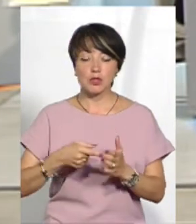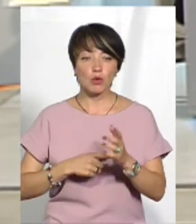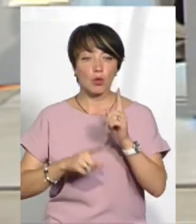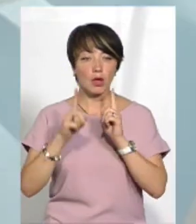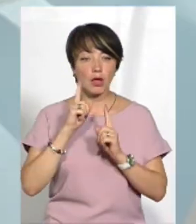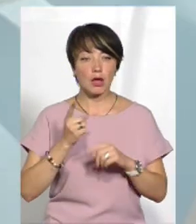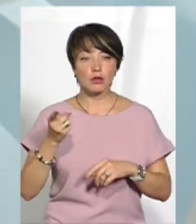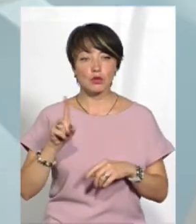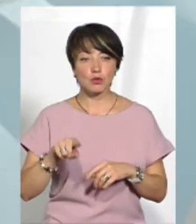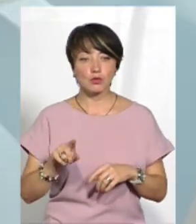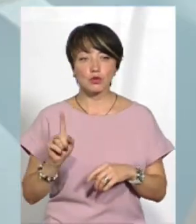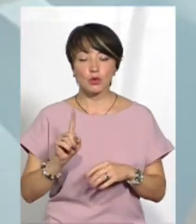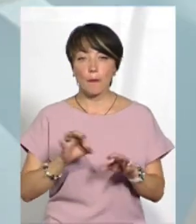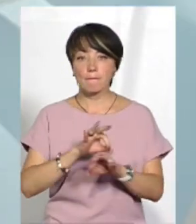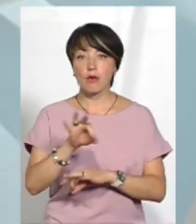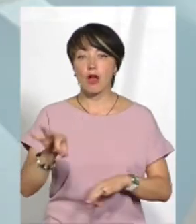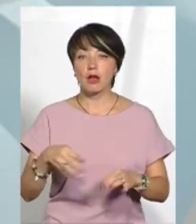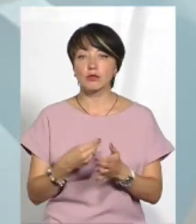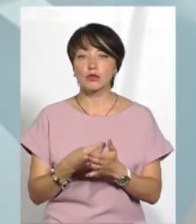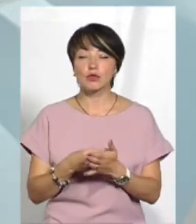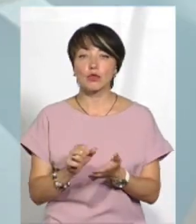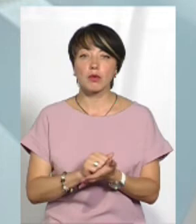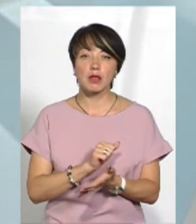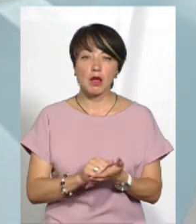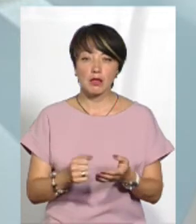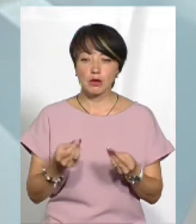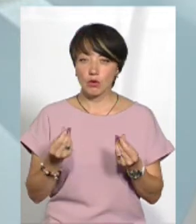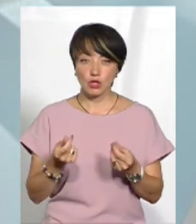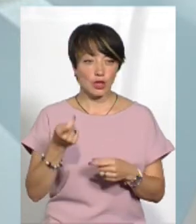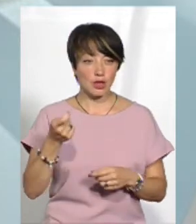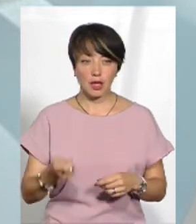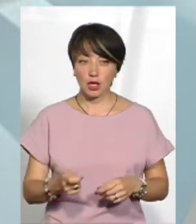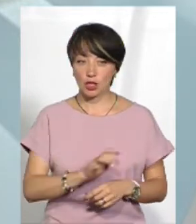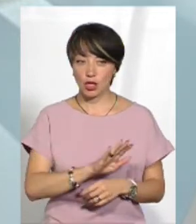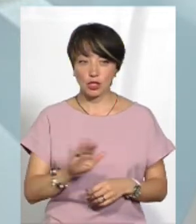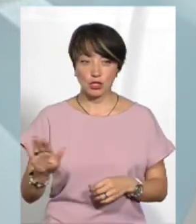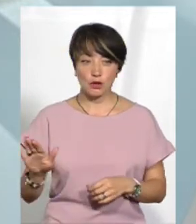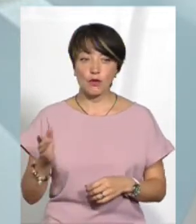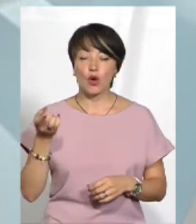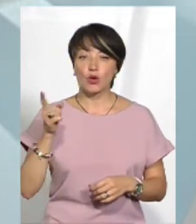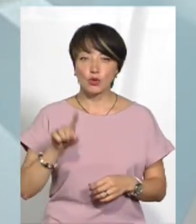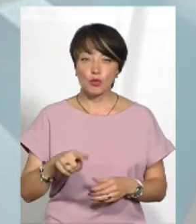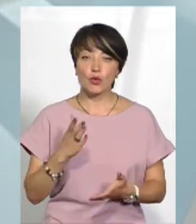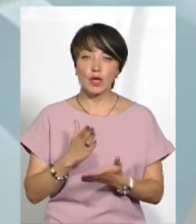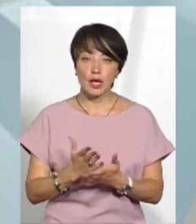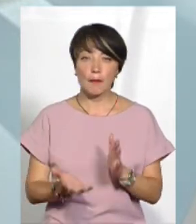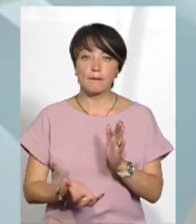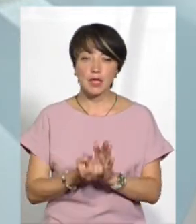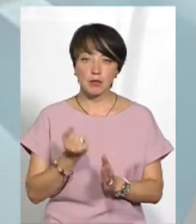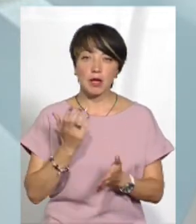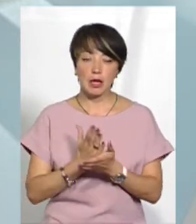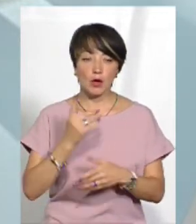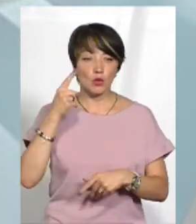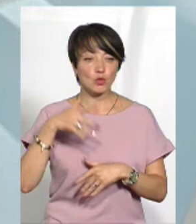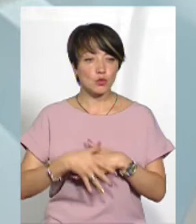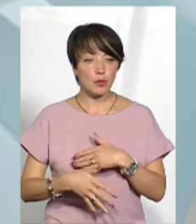міської ради, тому що проектно-кошторисна документація, вона коштує недешево. От, і тому є підтримка, є